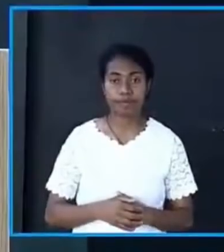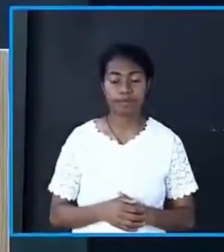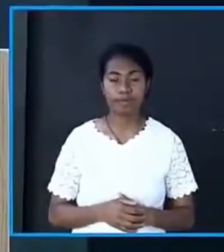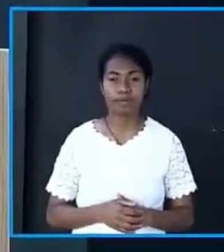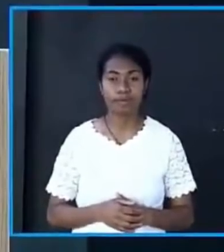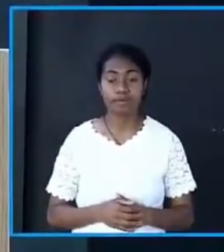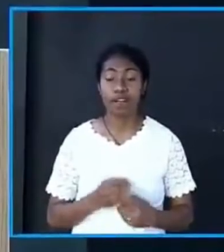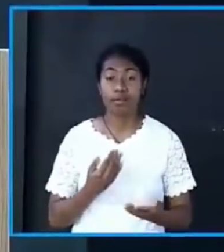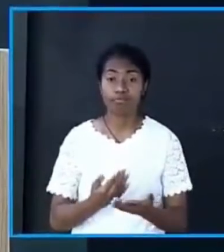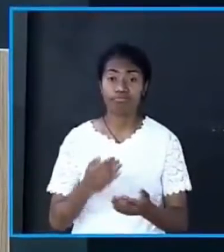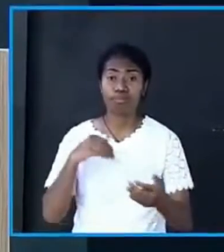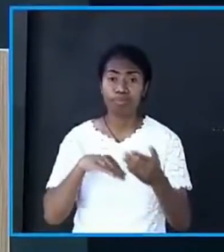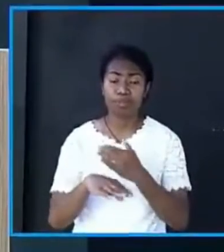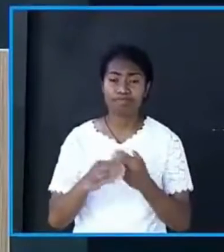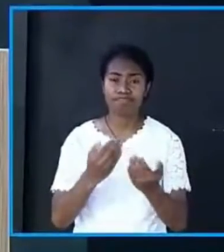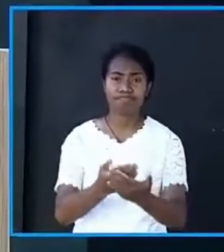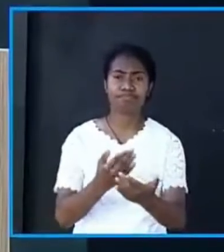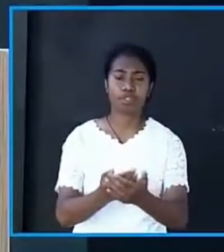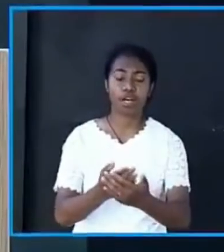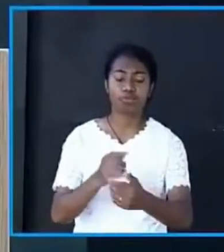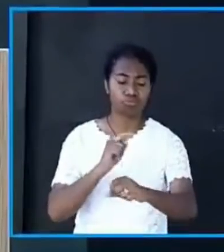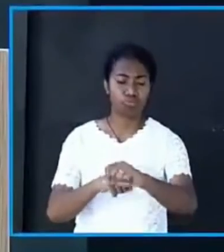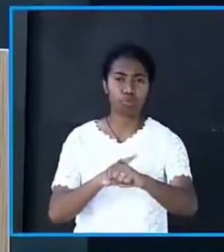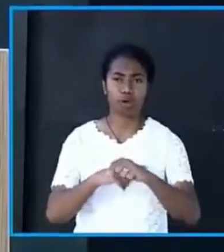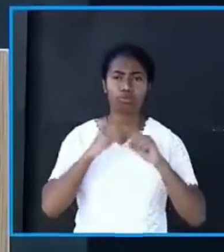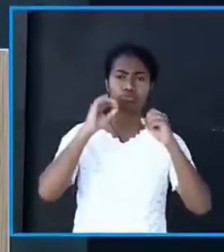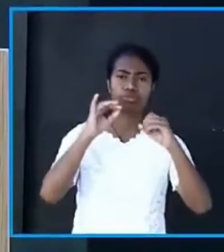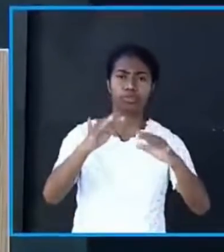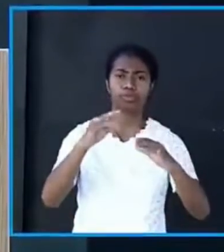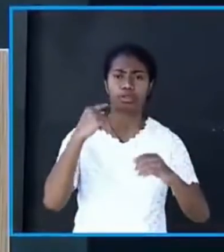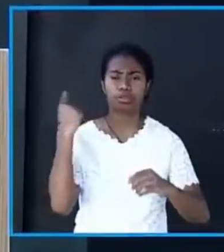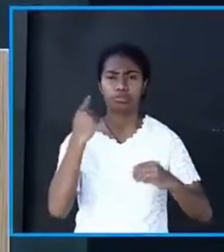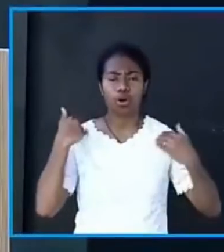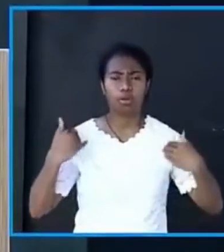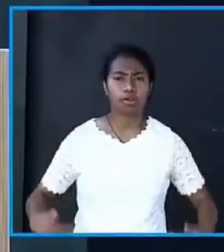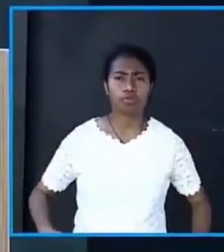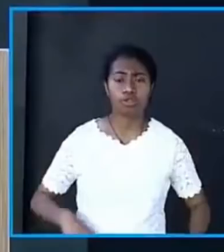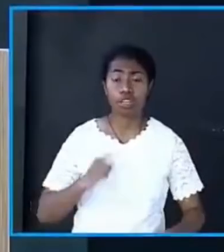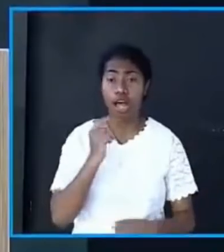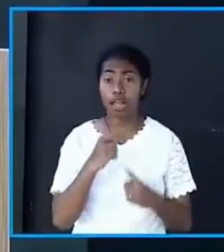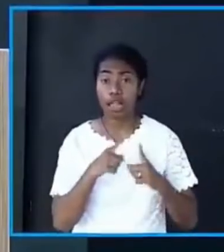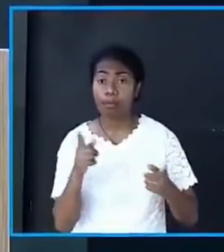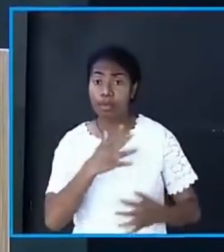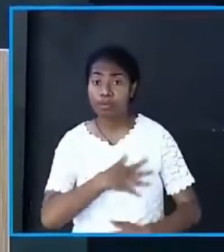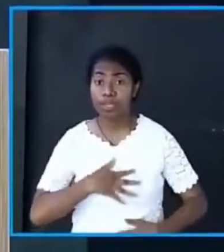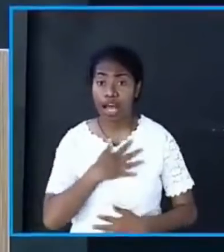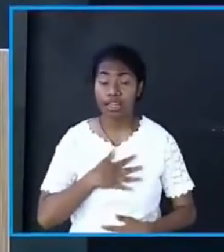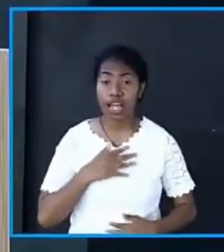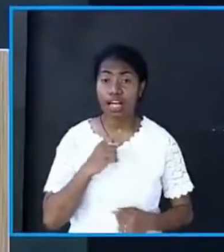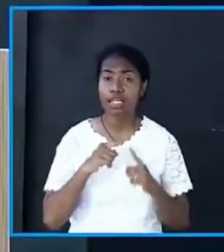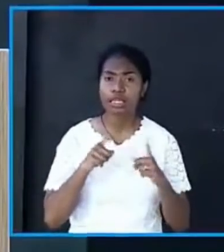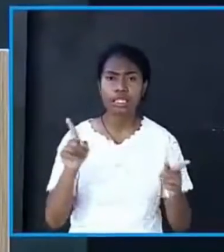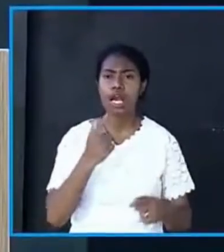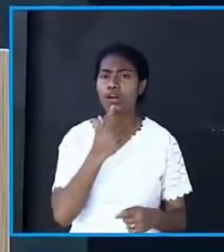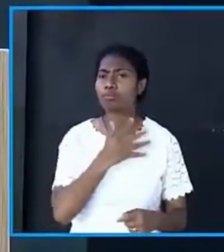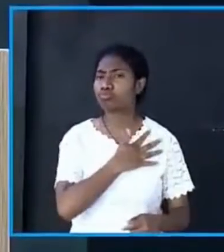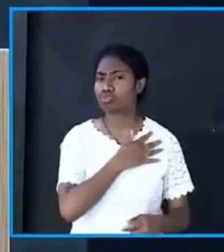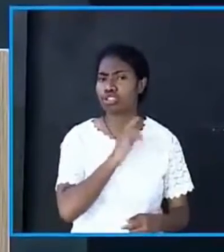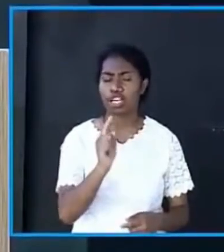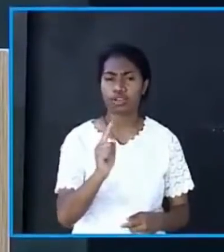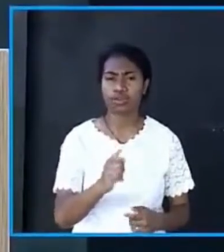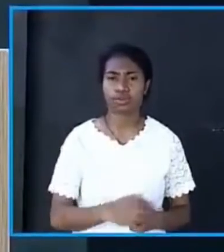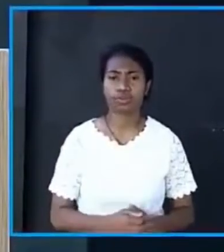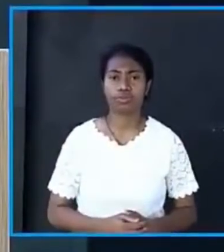pada waktu dia menciptakan manusia menurut gambar dan rupanya binatang membedakan punya akal